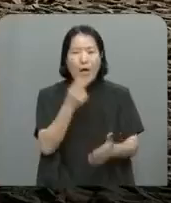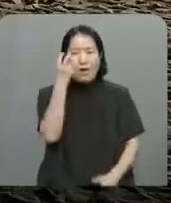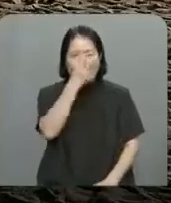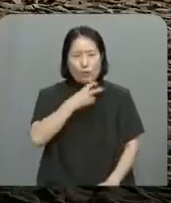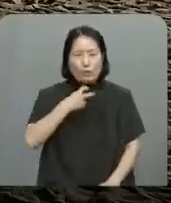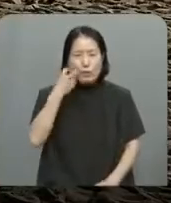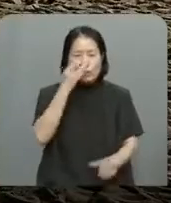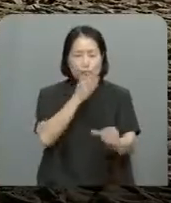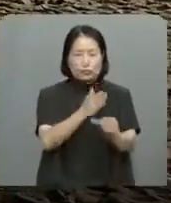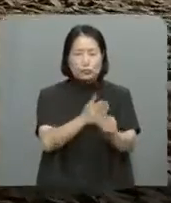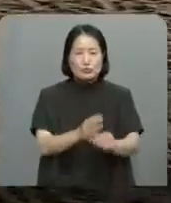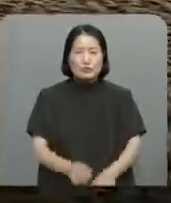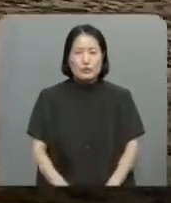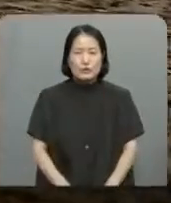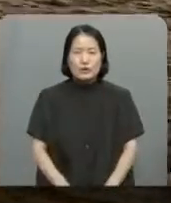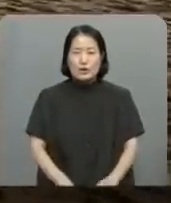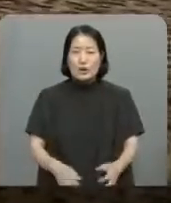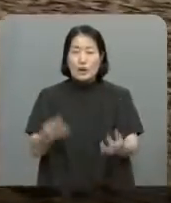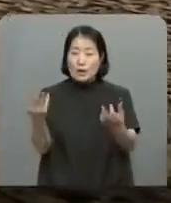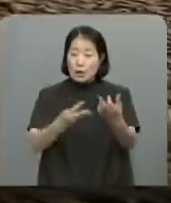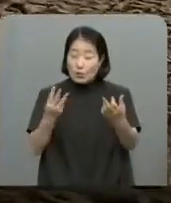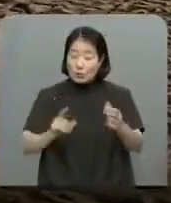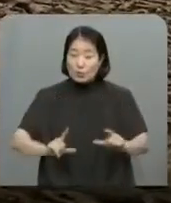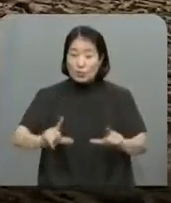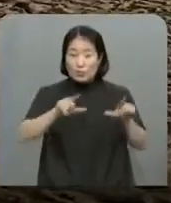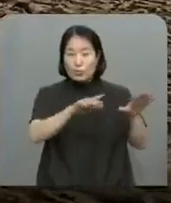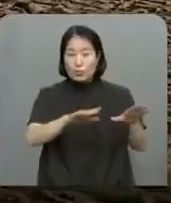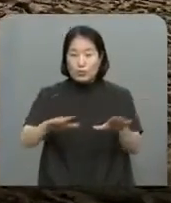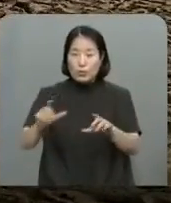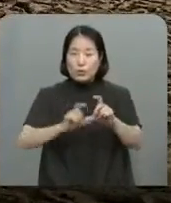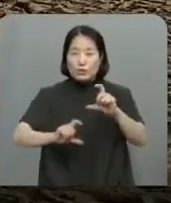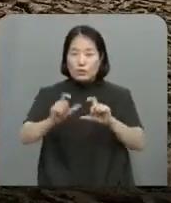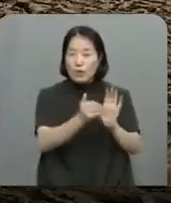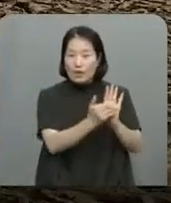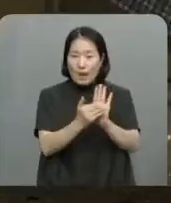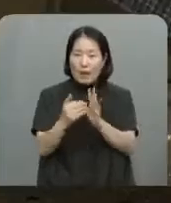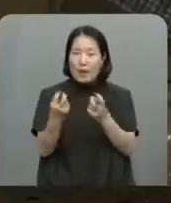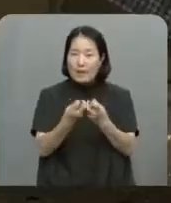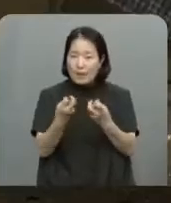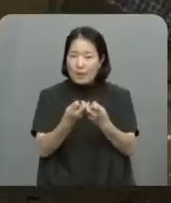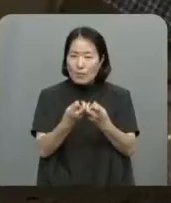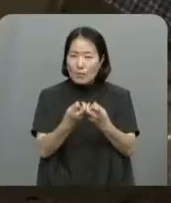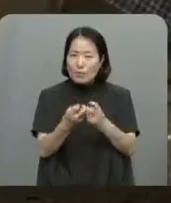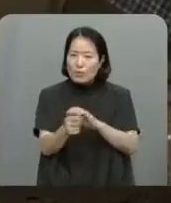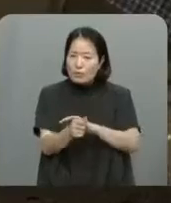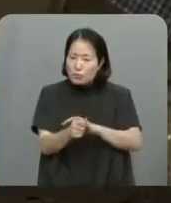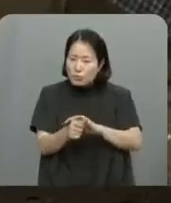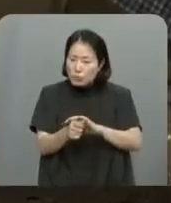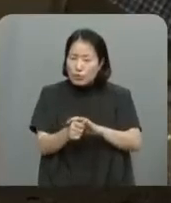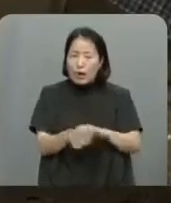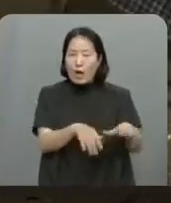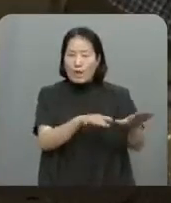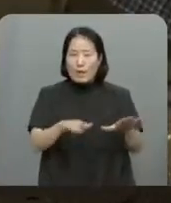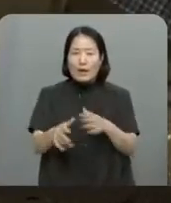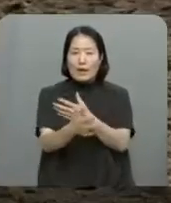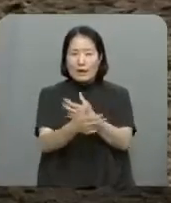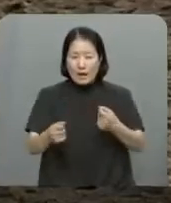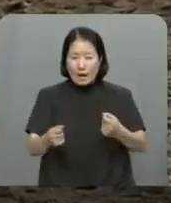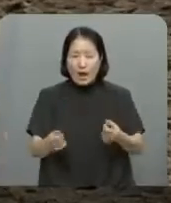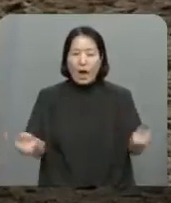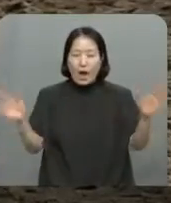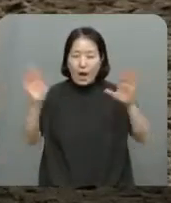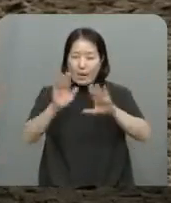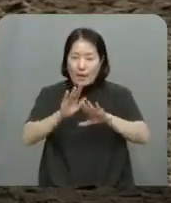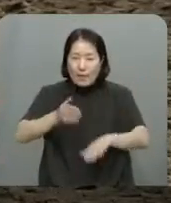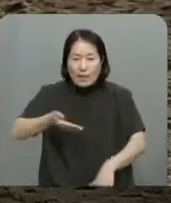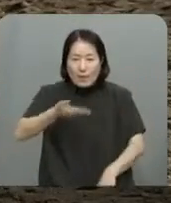있습니다. 정작 강원 동해안 시군은 추가적인 방역 대책 마련에는 소극적입니다. 해수욕장 예약제와 야간 취식금지